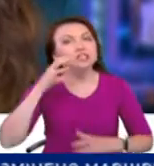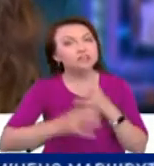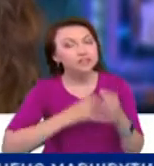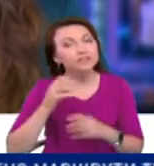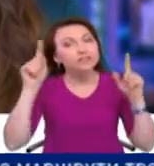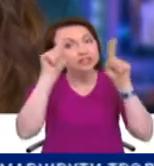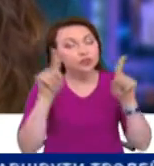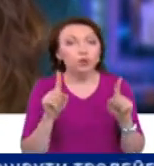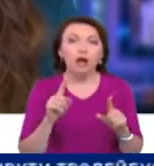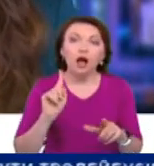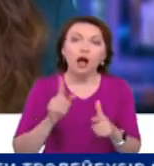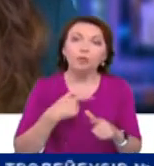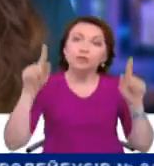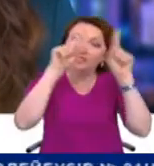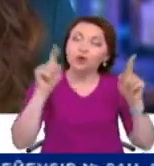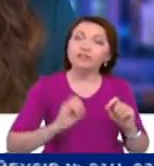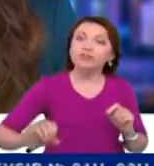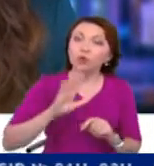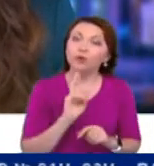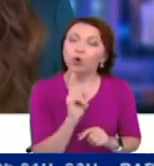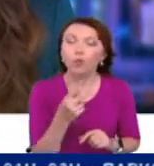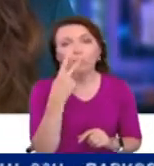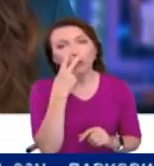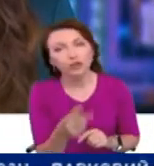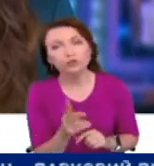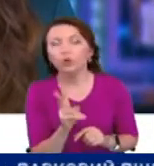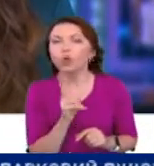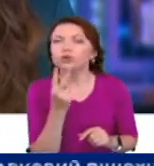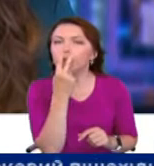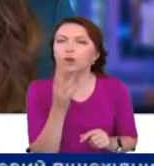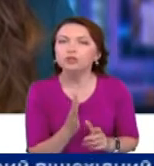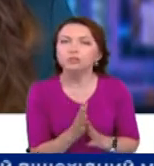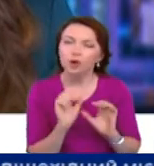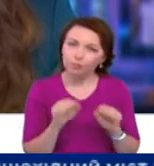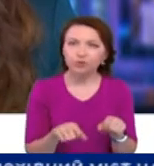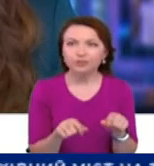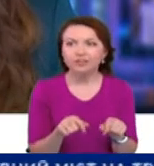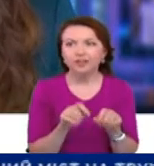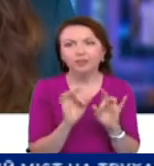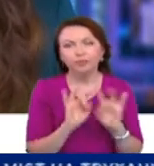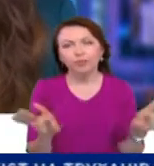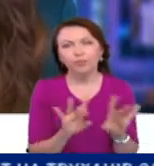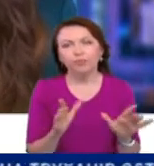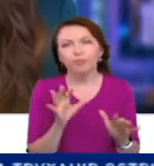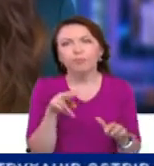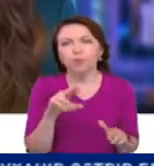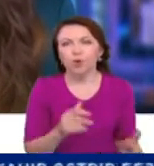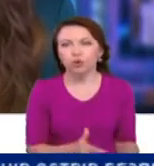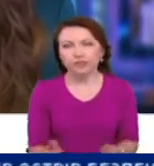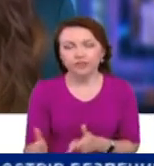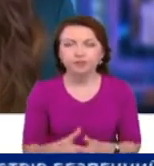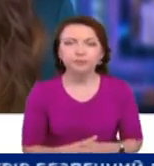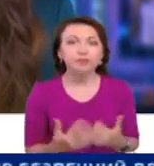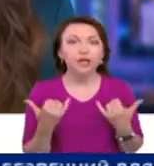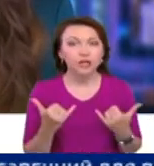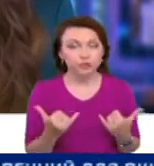зірок Європи. Кого побачимо, кого не побачимо, може так можете сказати, по готовності. Ну,